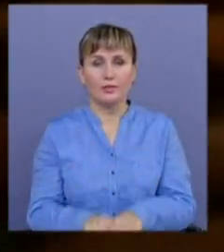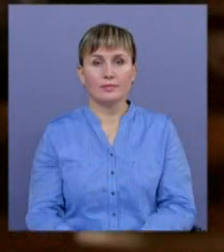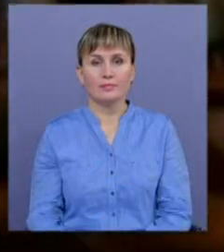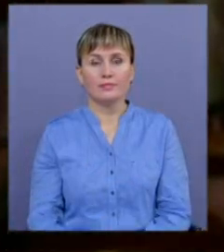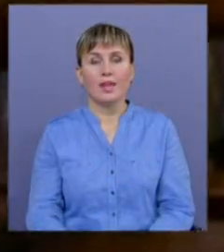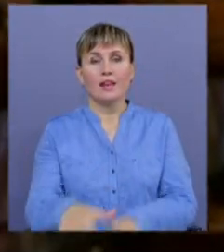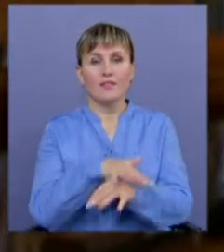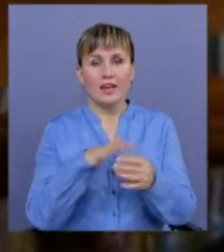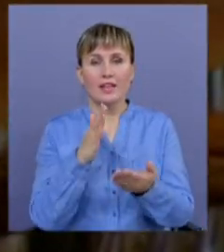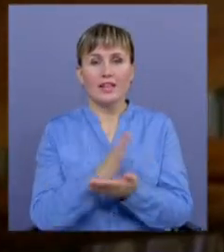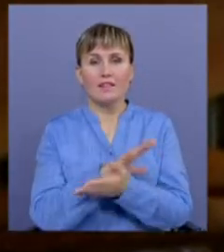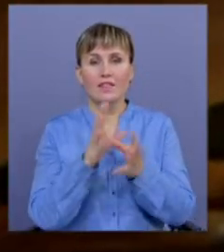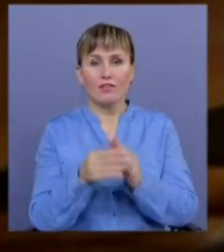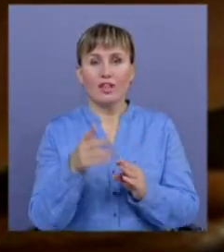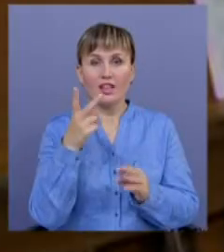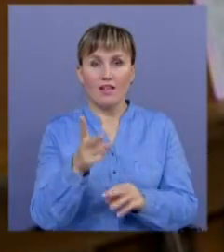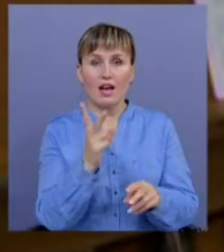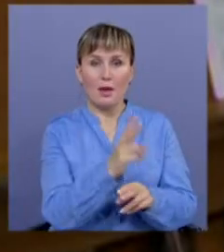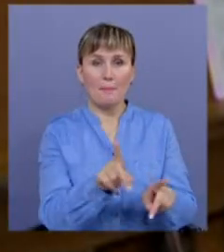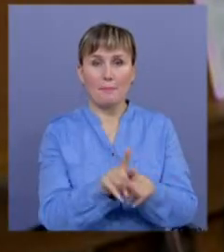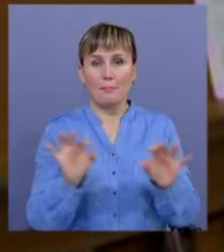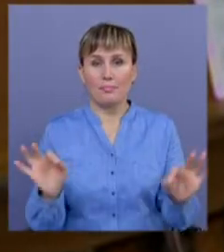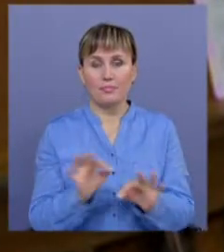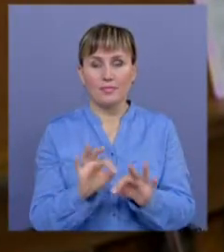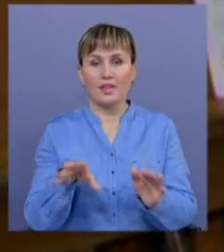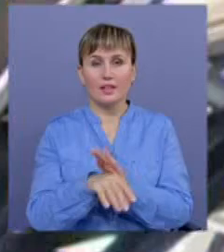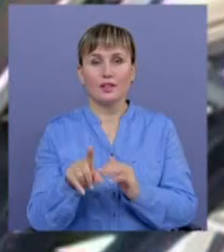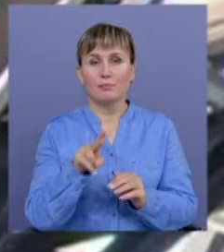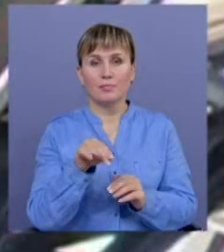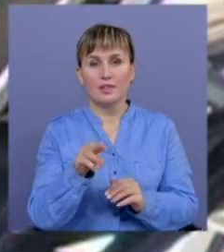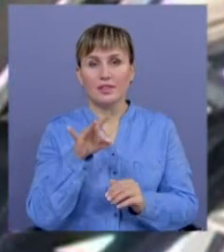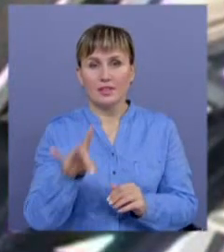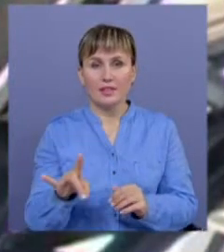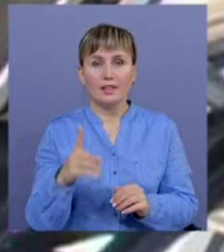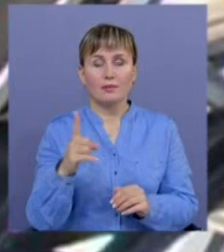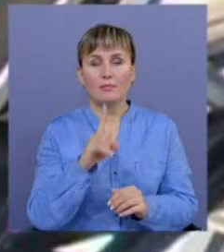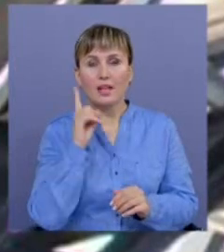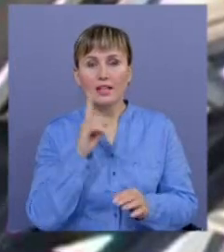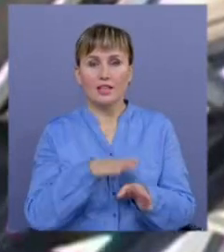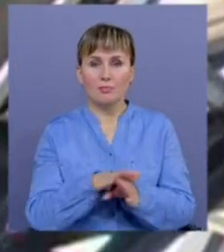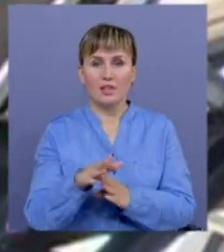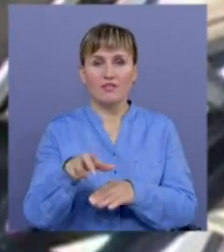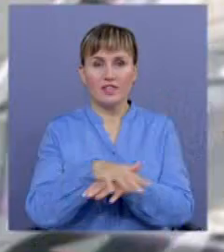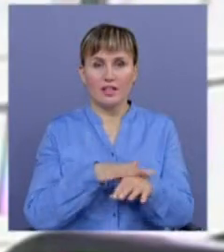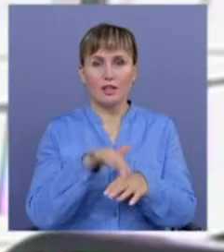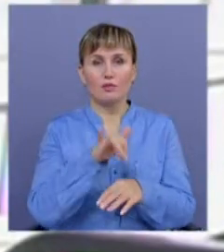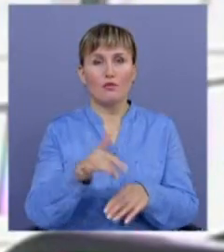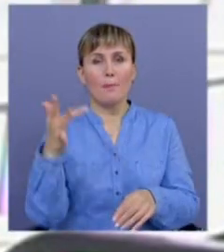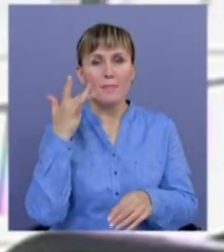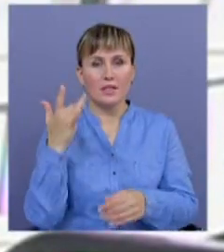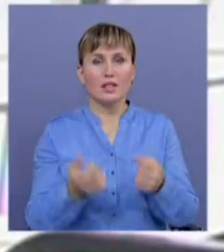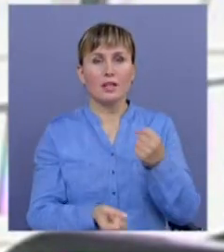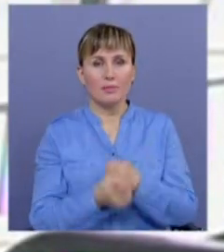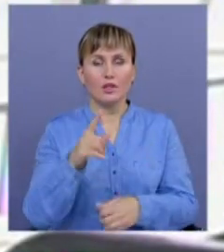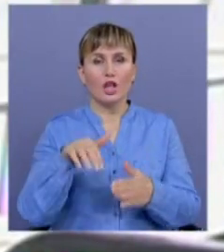В стране есть всего два карильона. Это означает, что Питер – один из нескольких молодых исполнителей в стране. У него постоянно